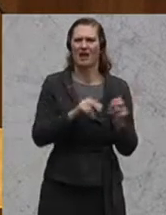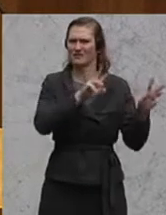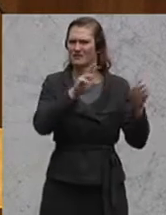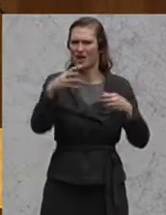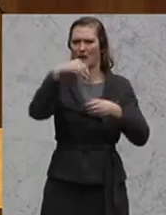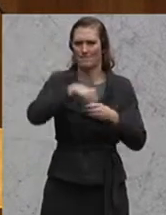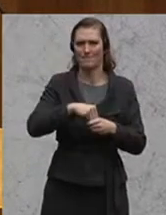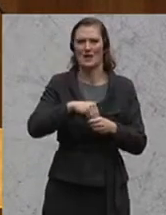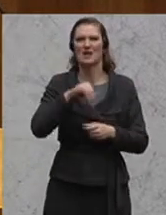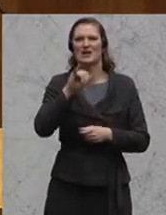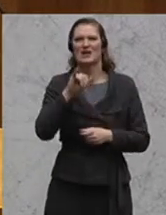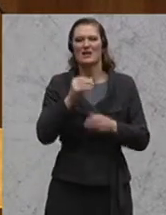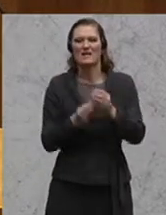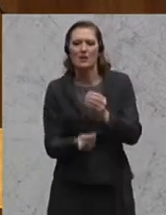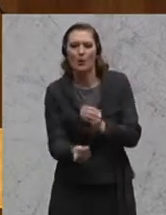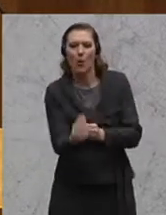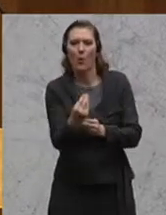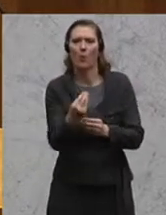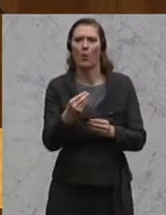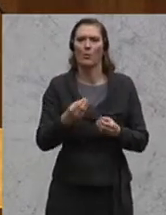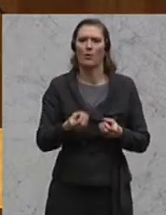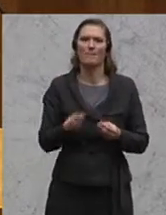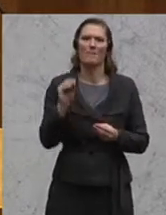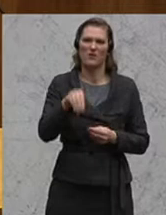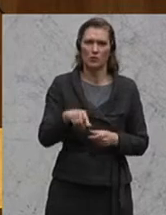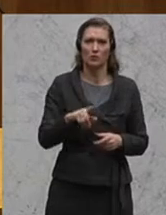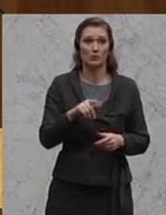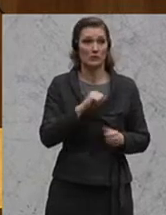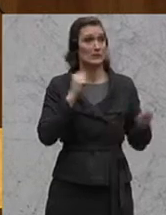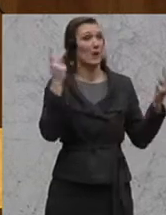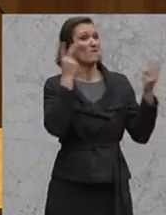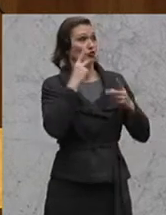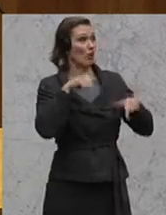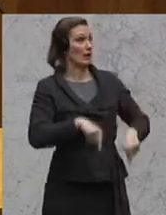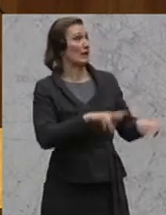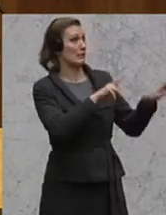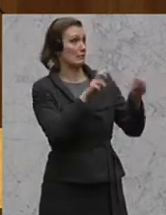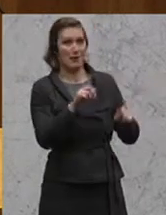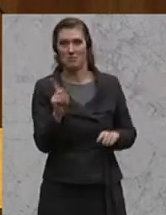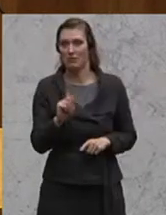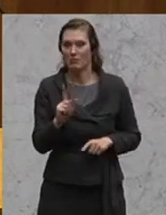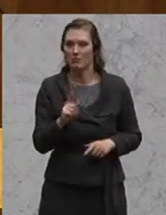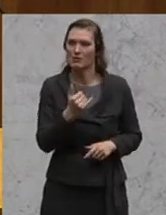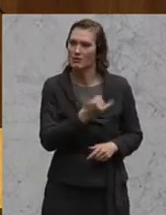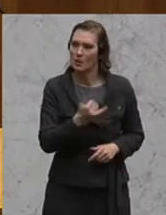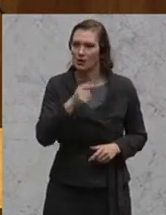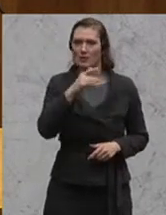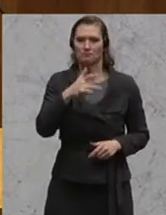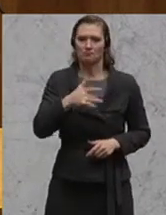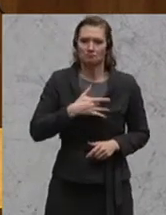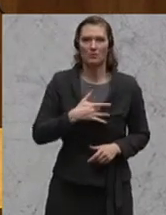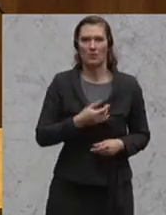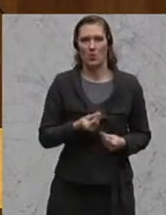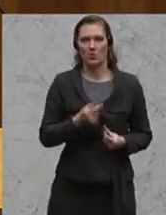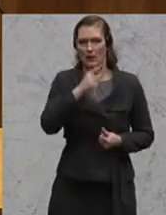der In-vitro-Fertilisation und allen Themen, die wir heute diskutieren, ist keine Selbstverständlichkeit. Sie wissen, das berührt das Innerste eines